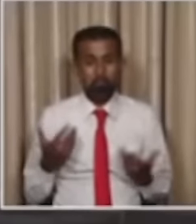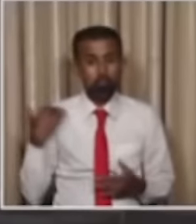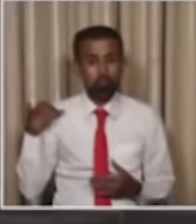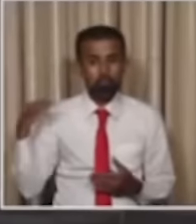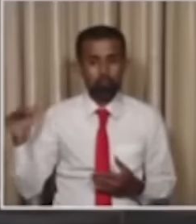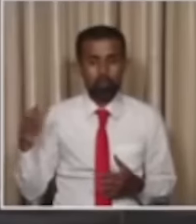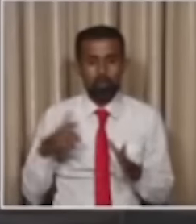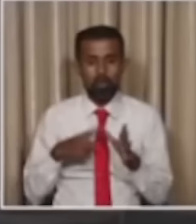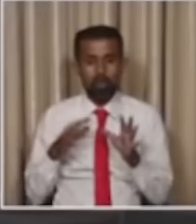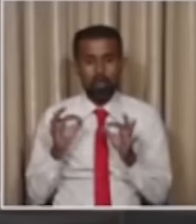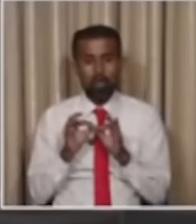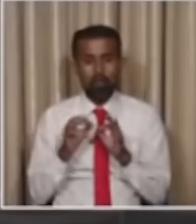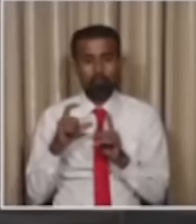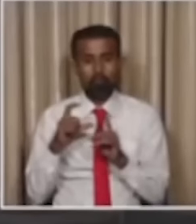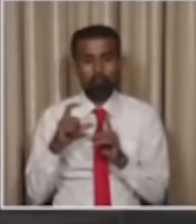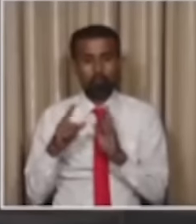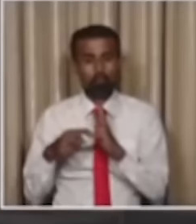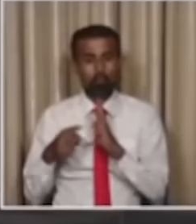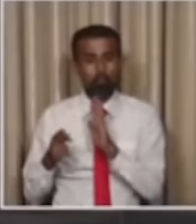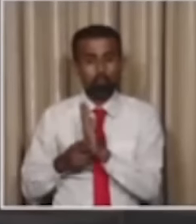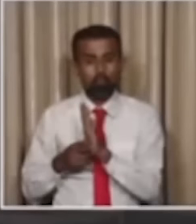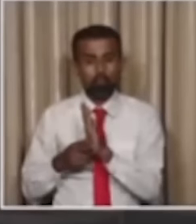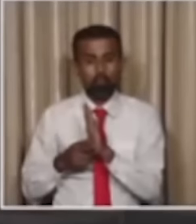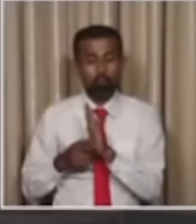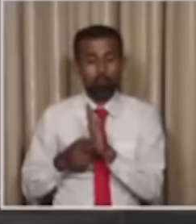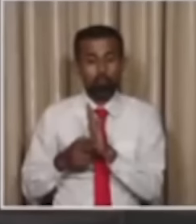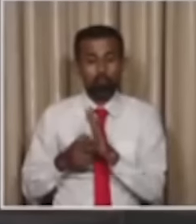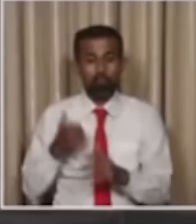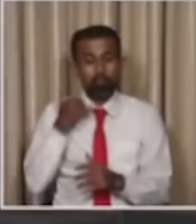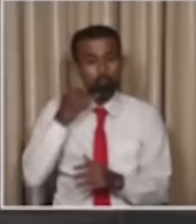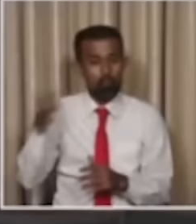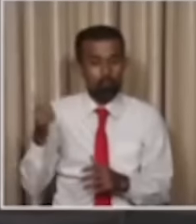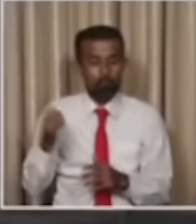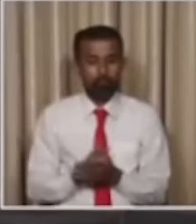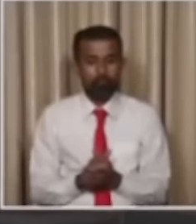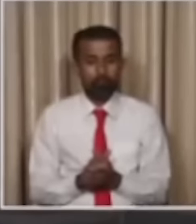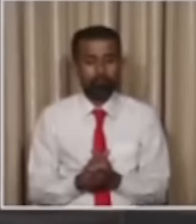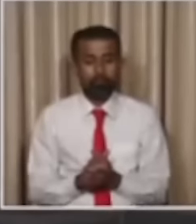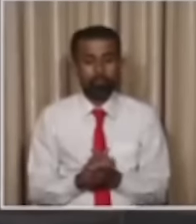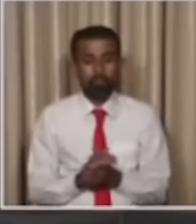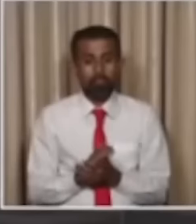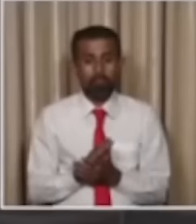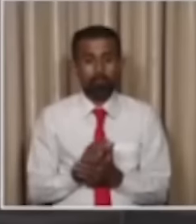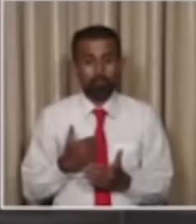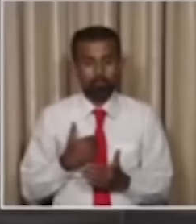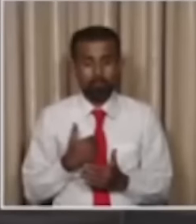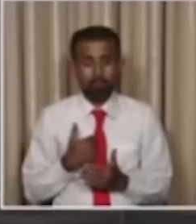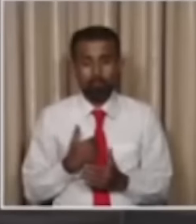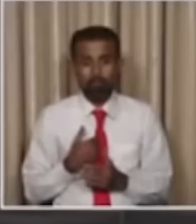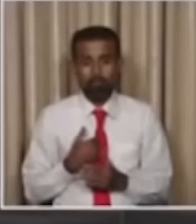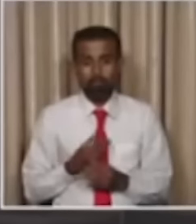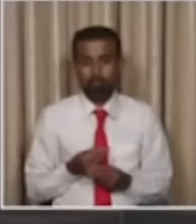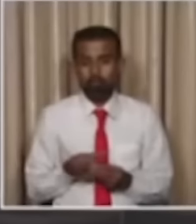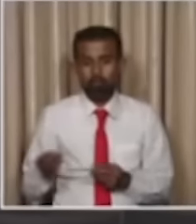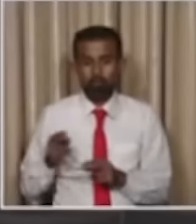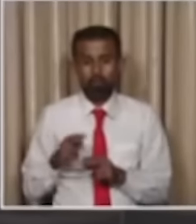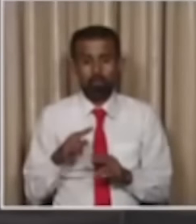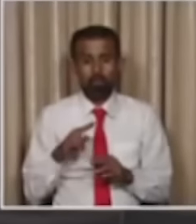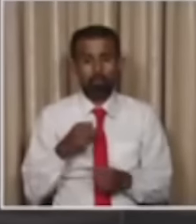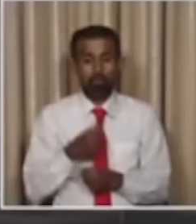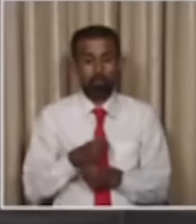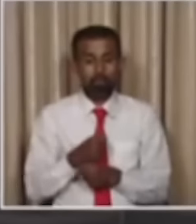වන අබ්දුල් ලතීෆ් මොහොමඩ් හකීම් වෙත එම පණිවිඩය දැනුම් දී ඇත. ඒ අනුව හකීම් සිය සමීපතියෙකු වන රාජ්‍ය